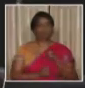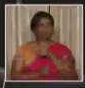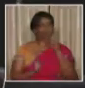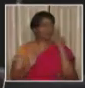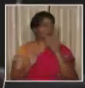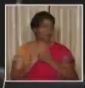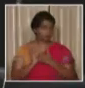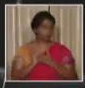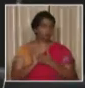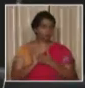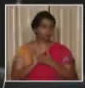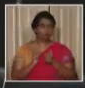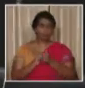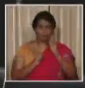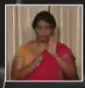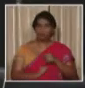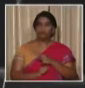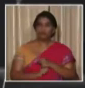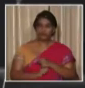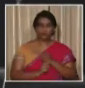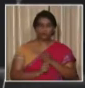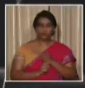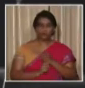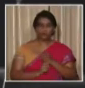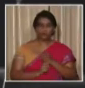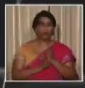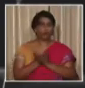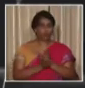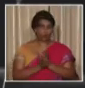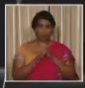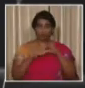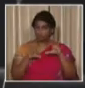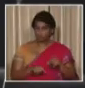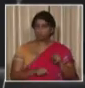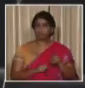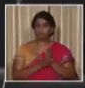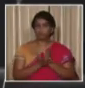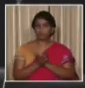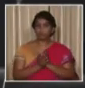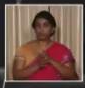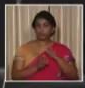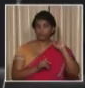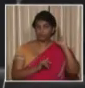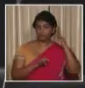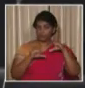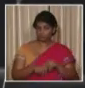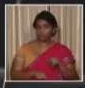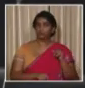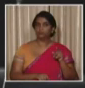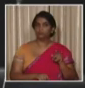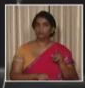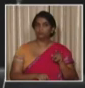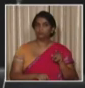සඳහා කරලා තියෙනවා මේ දුම්රිය අයිති දුම්රි ස්ථානාධිපතිවරුන්ට